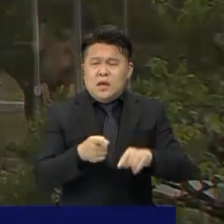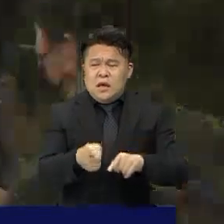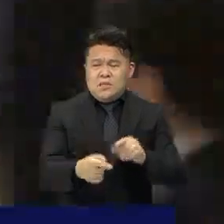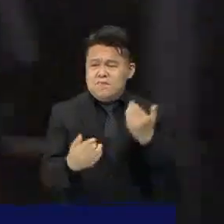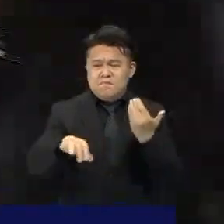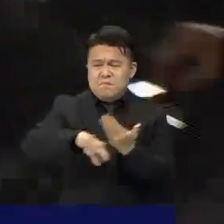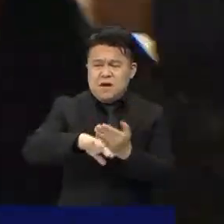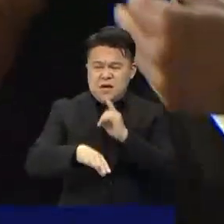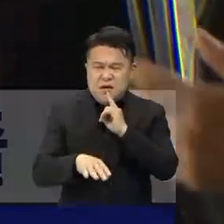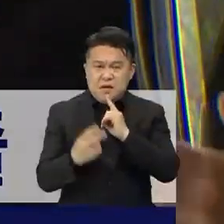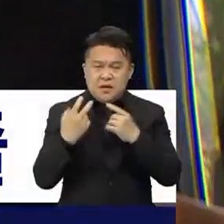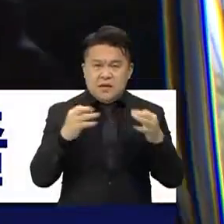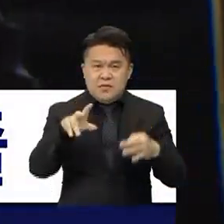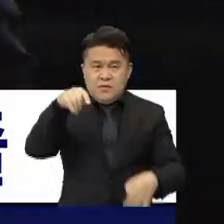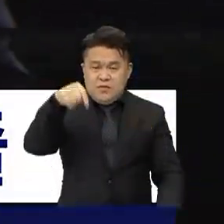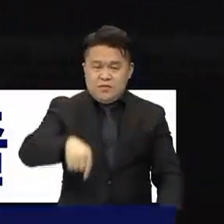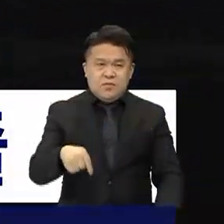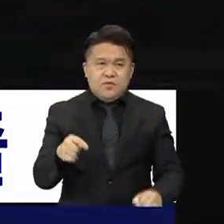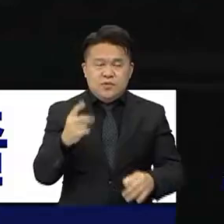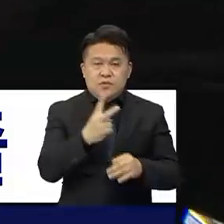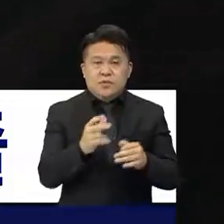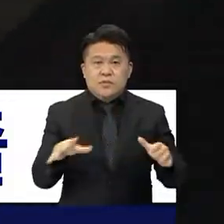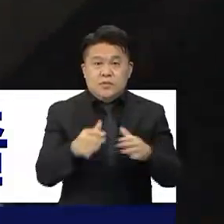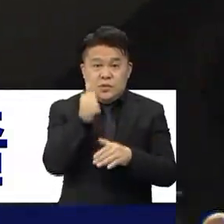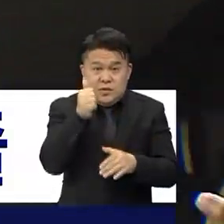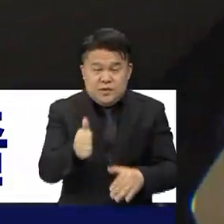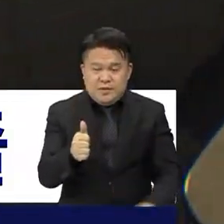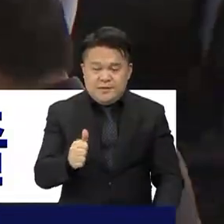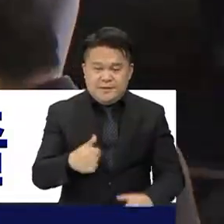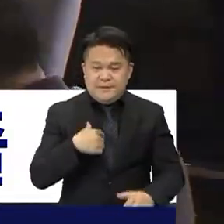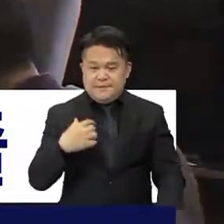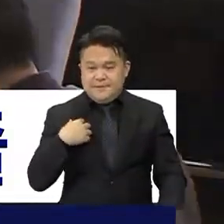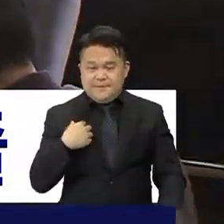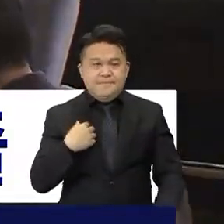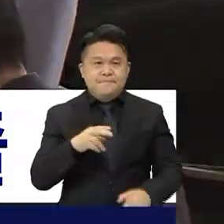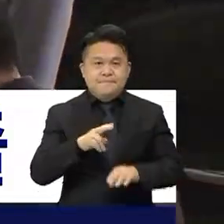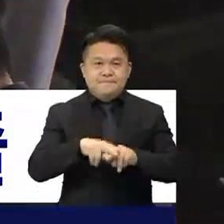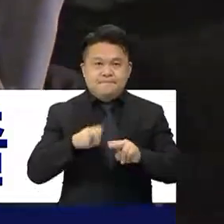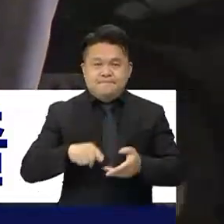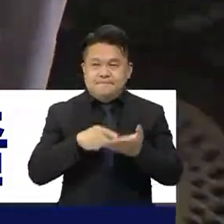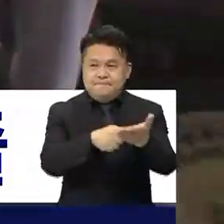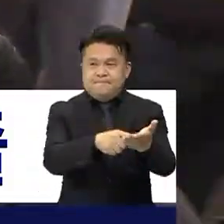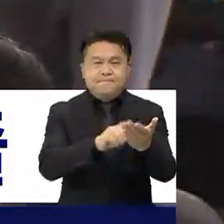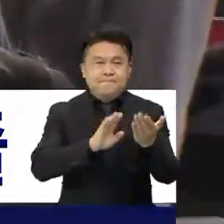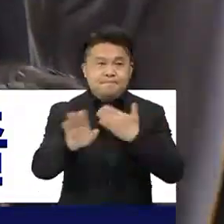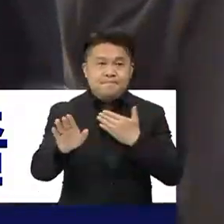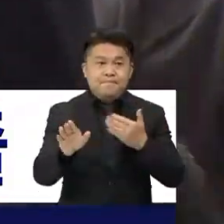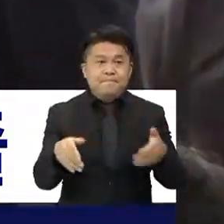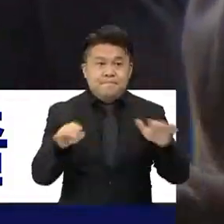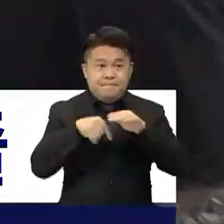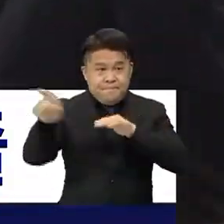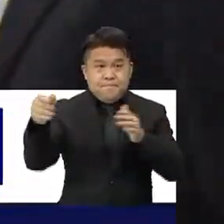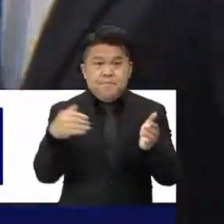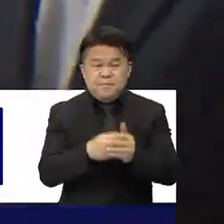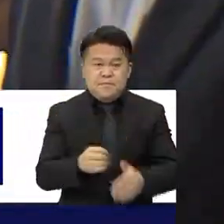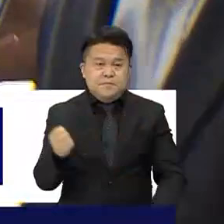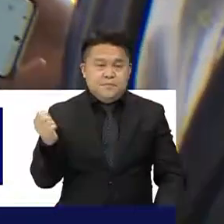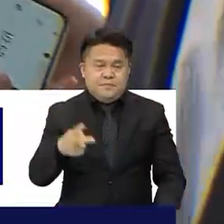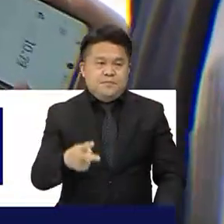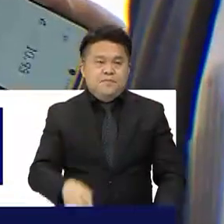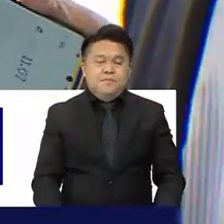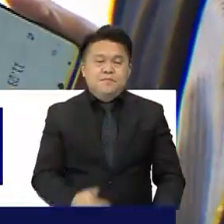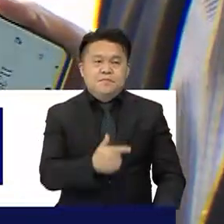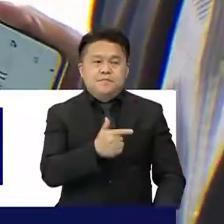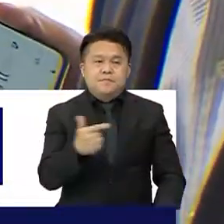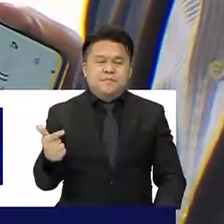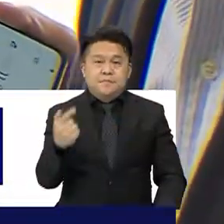김오수 검찰총장이 모든 상황에 책임을 지겠다며 오늘날 사직서를 제출한 뒤 청사를 떠났고 박성진 대검차장과